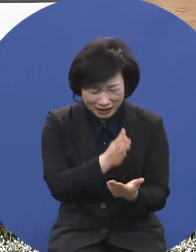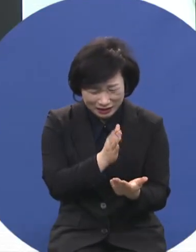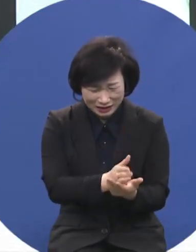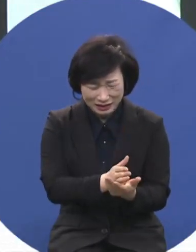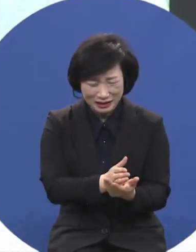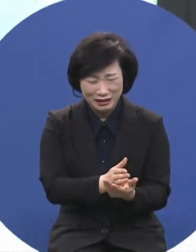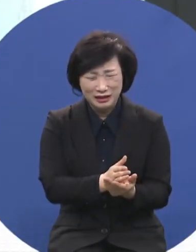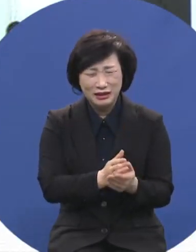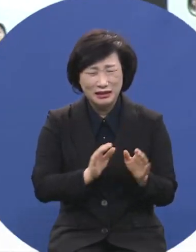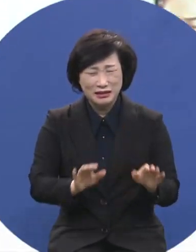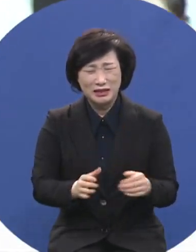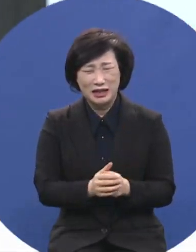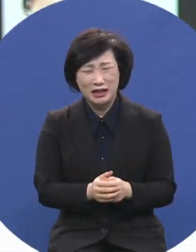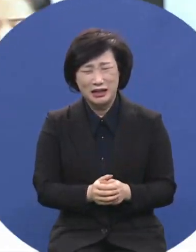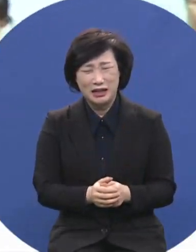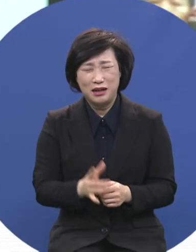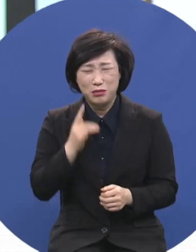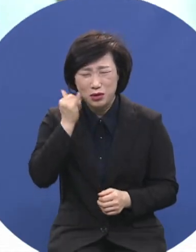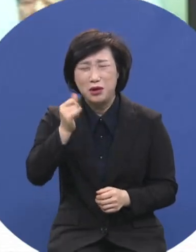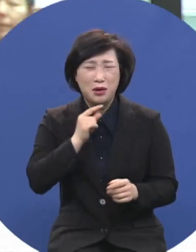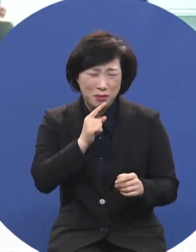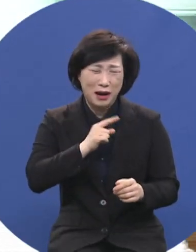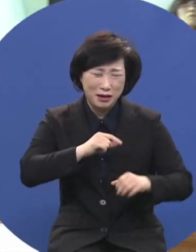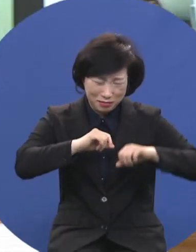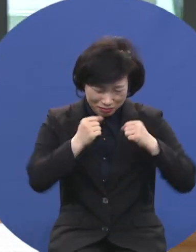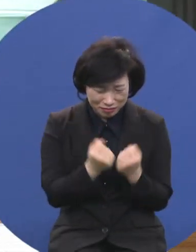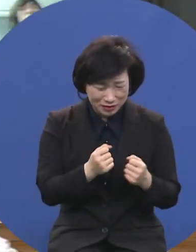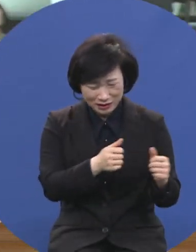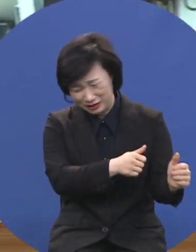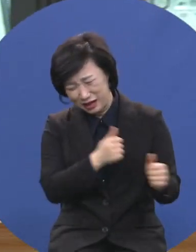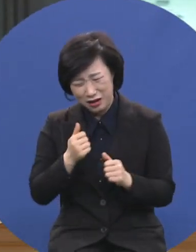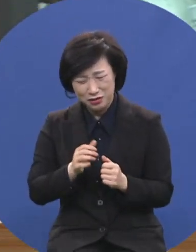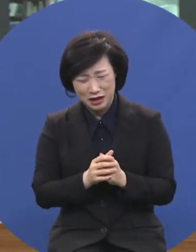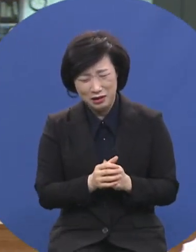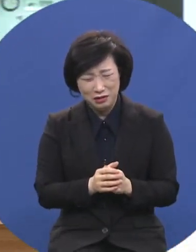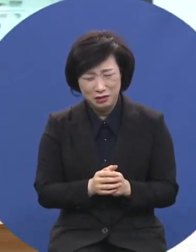말라고, 이미비 말 좀 들어달라고